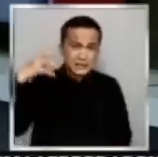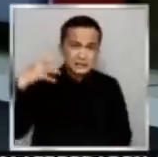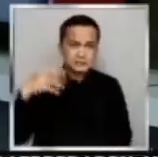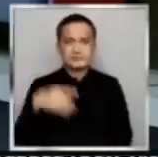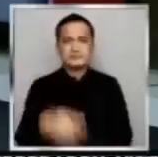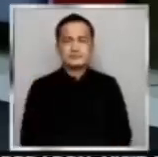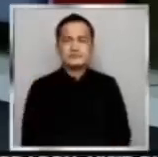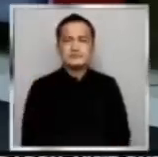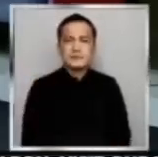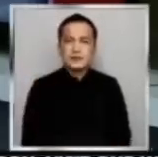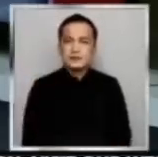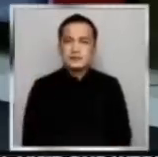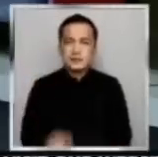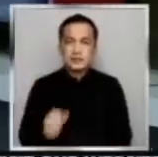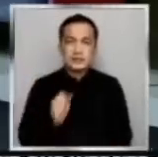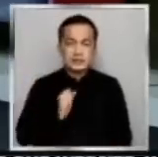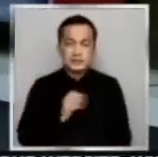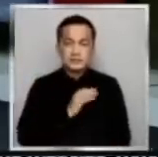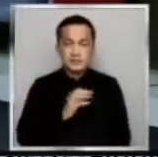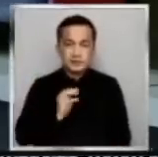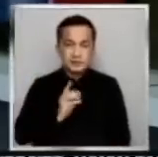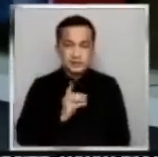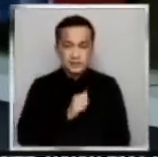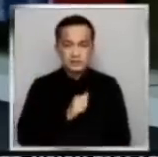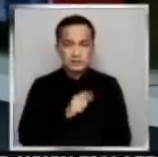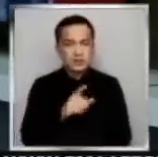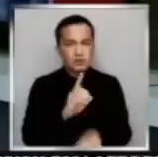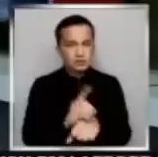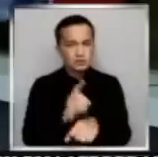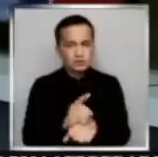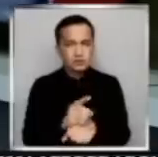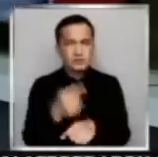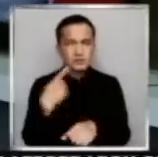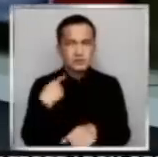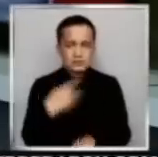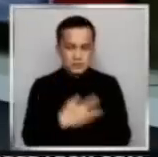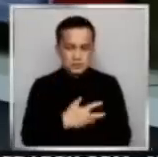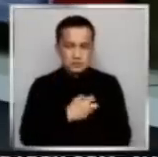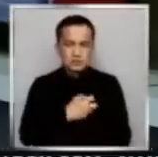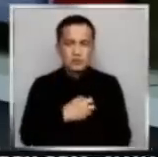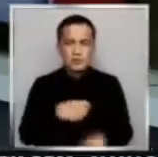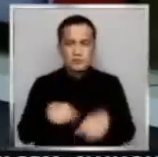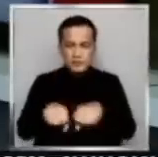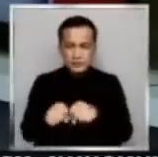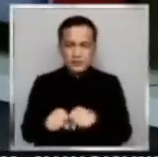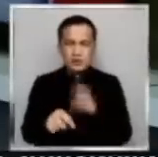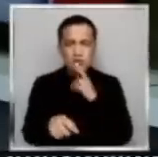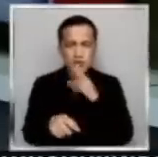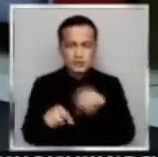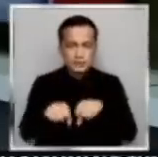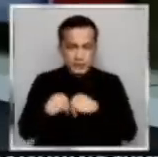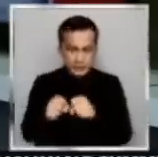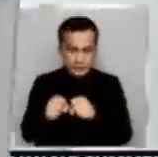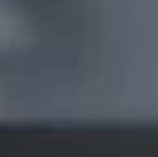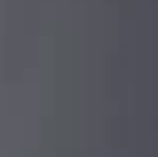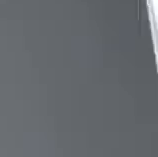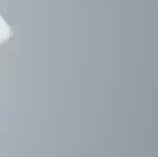Kaya mga tauhan ng MMDA na ganyan ang duty, magkakaroon ng heat stroke break at water break. Nakatutok si Mark